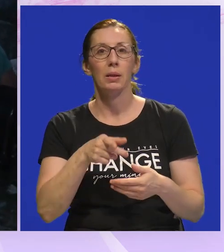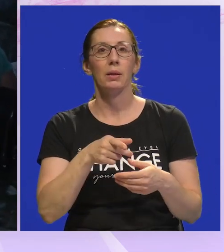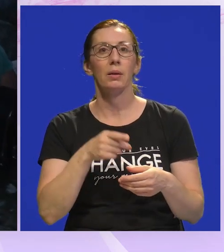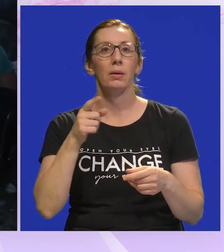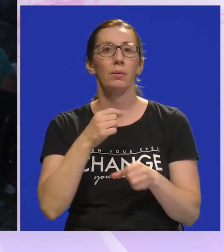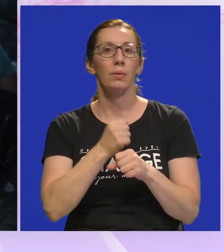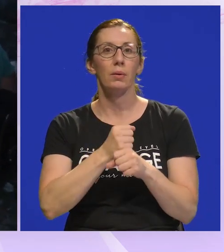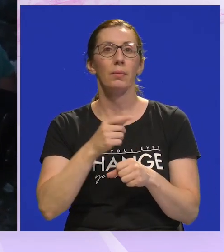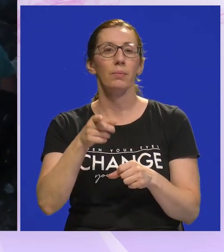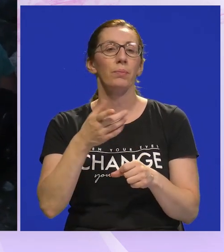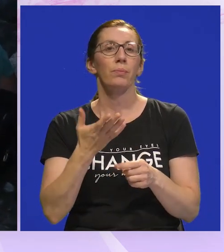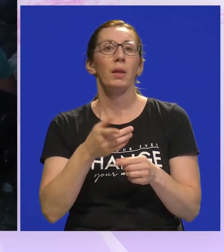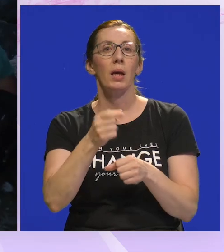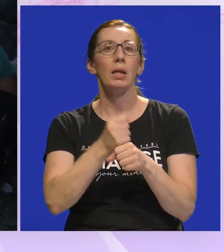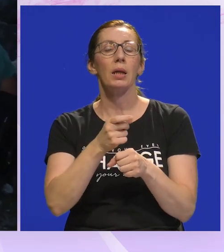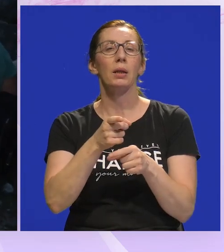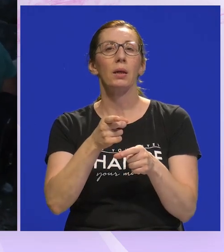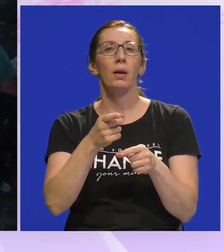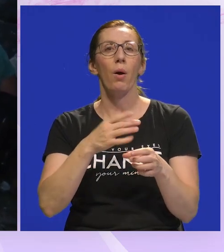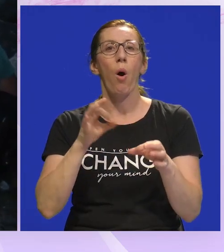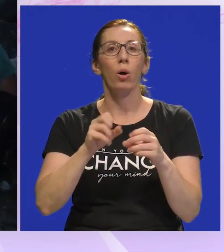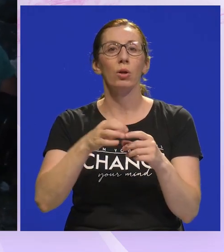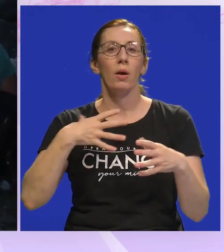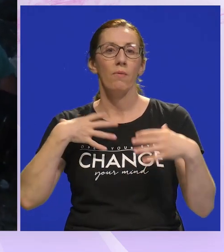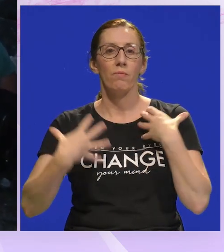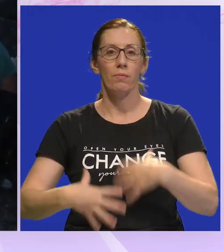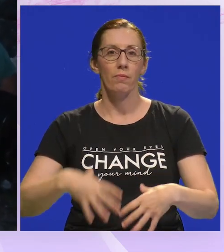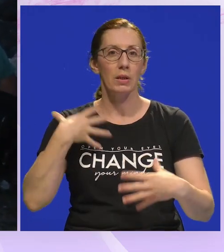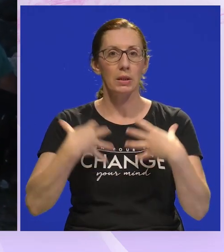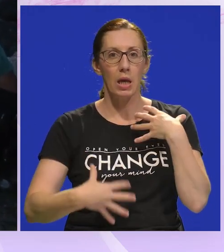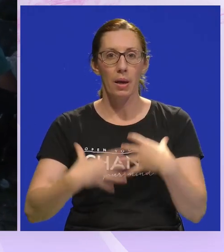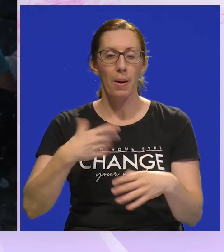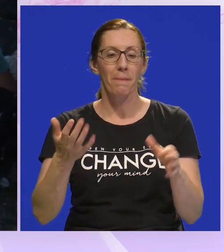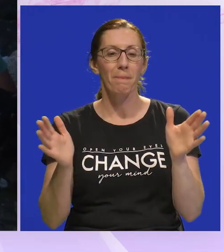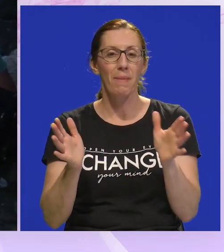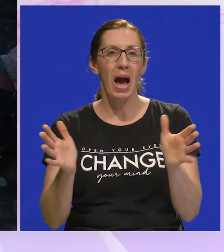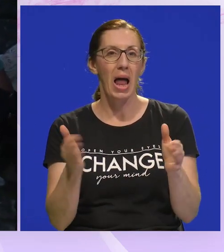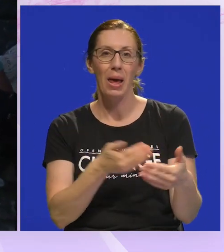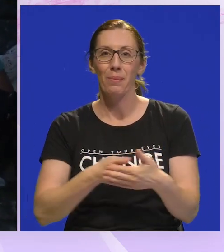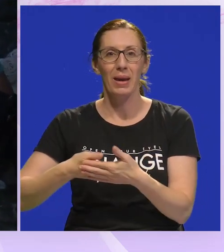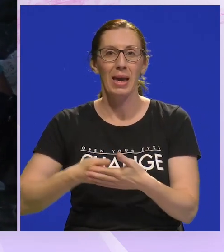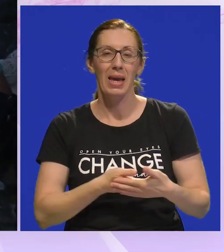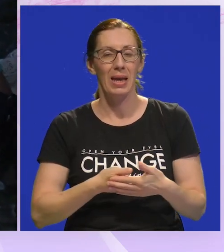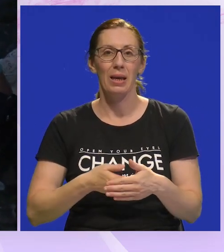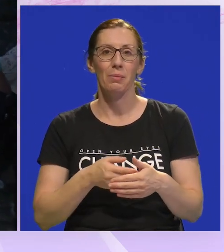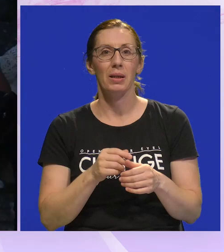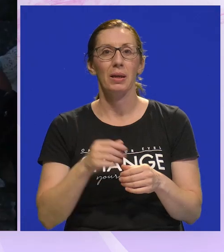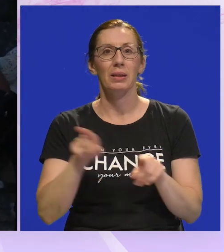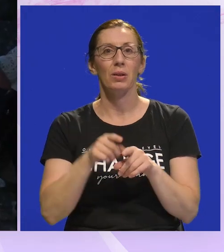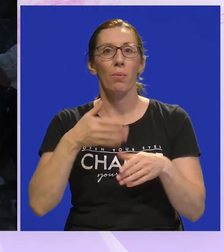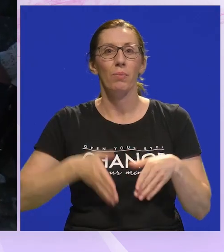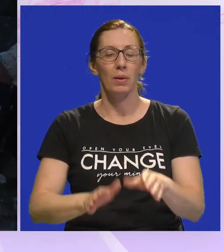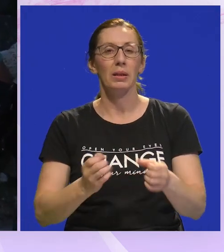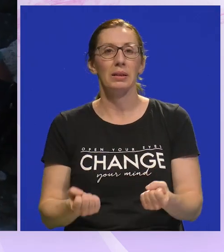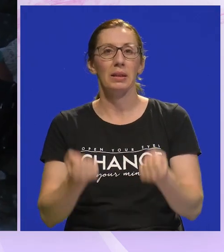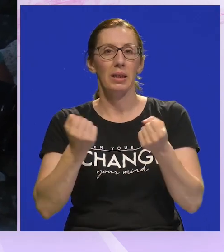term. Dakle, to je uređaj koji služi za u principu uvođenje, održavanje vitalnih funkcija, one najmanje nedonošati i